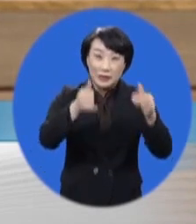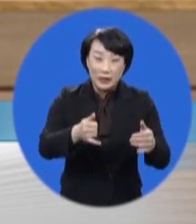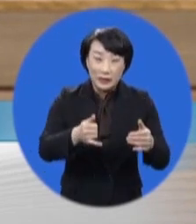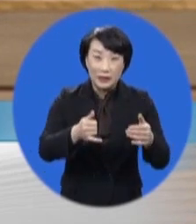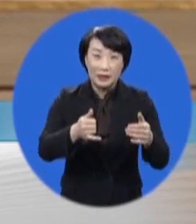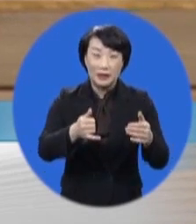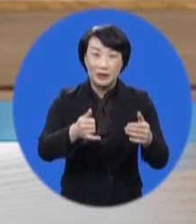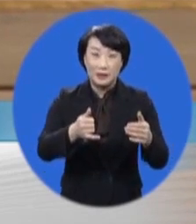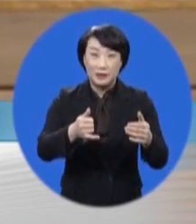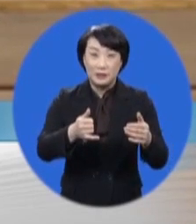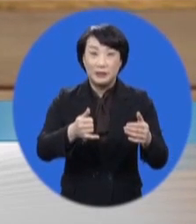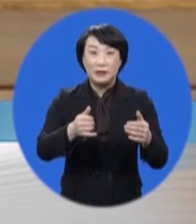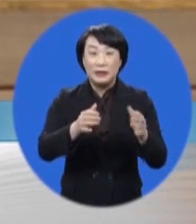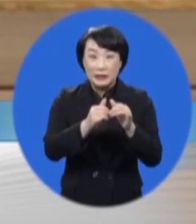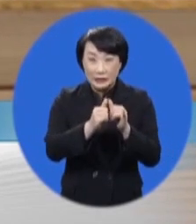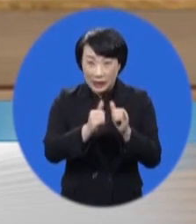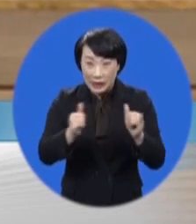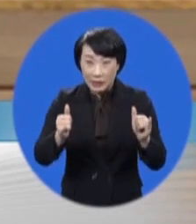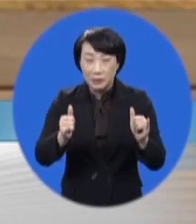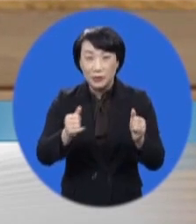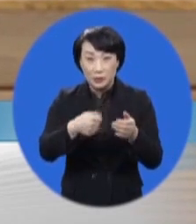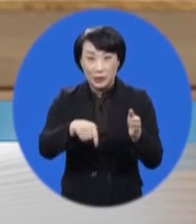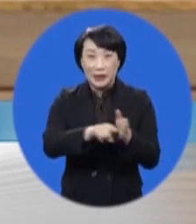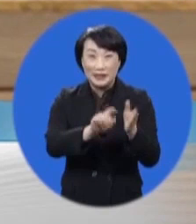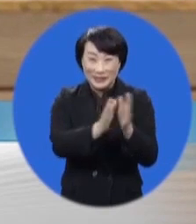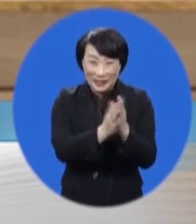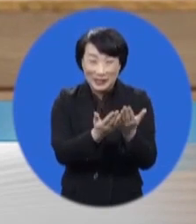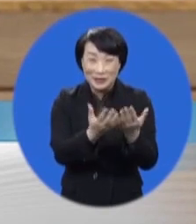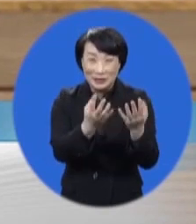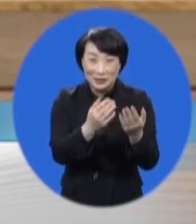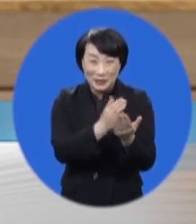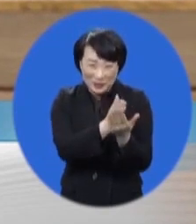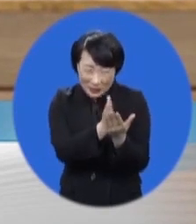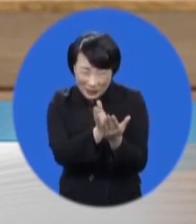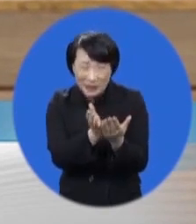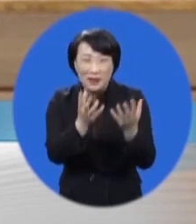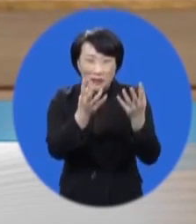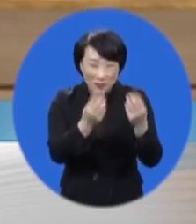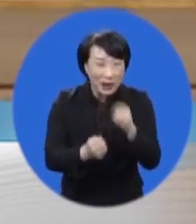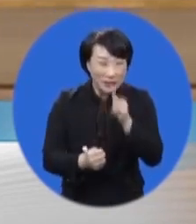많은 우리 인생을 위한 책들이 많이 있습니다.